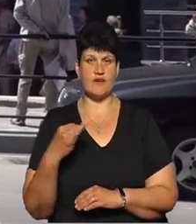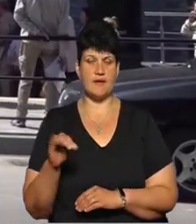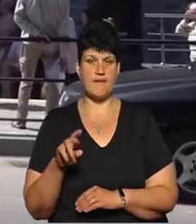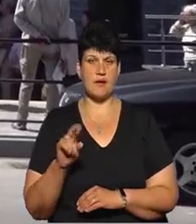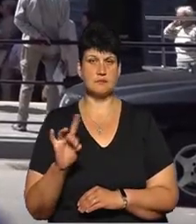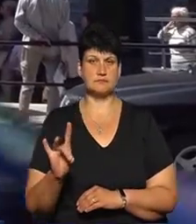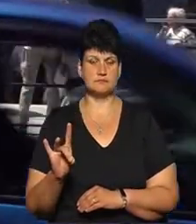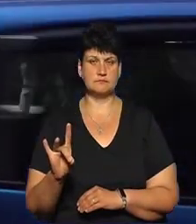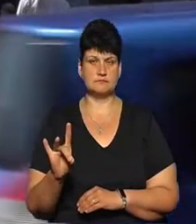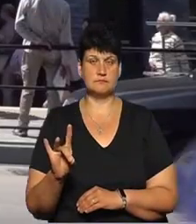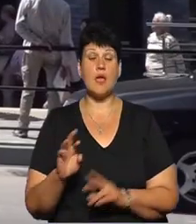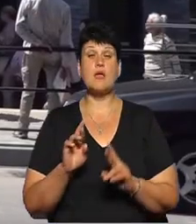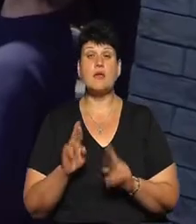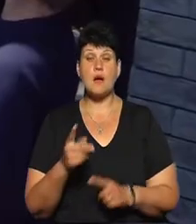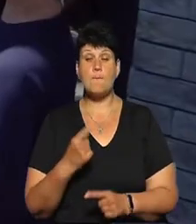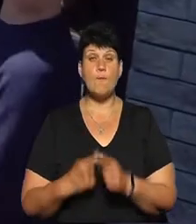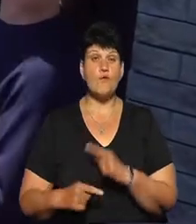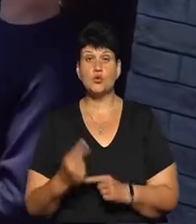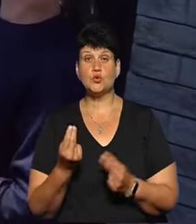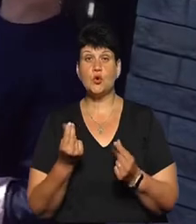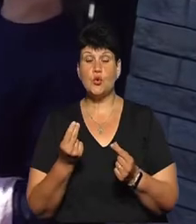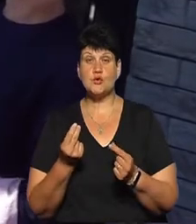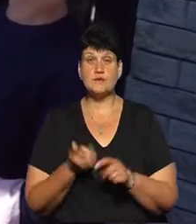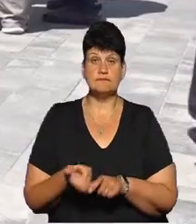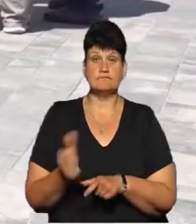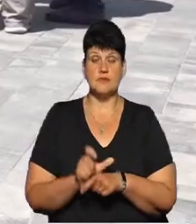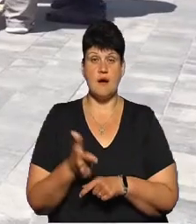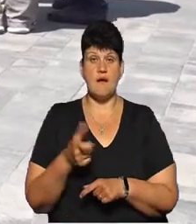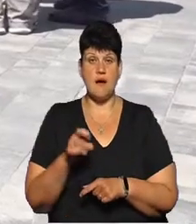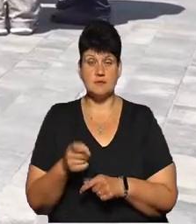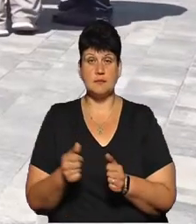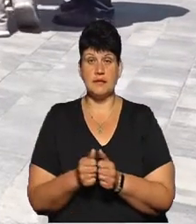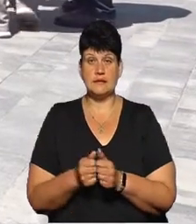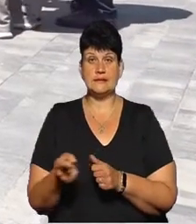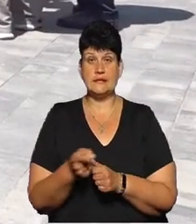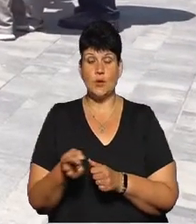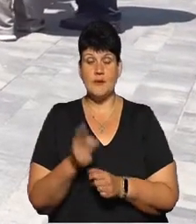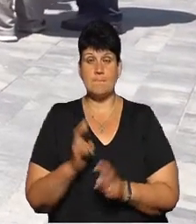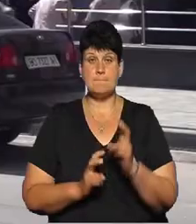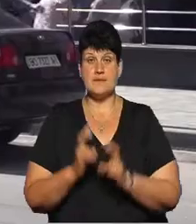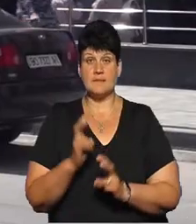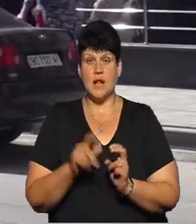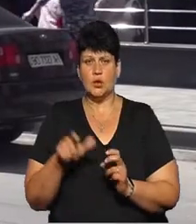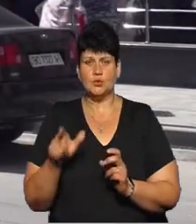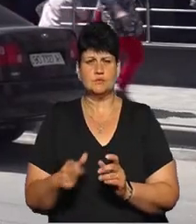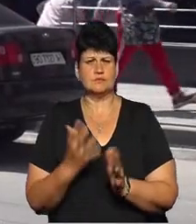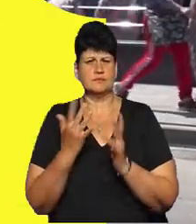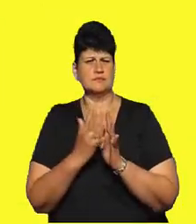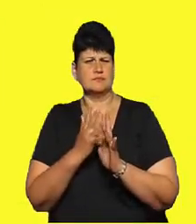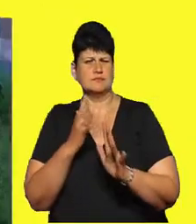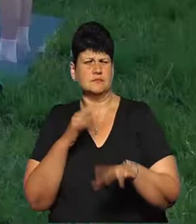Як повернути гроші за переплачений газ? Біля тернопільського підприємства «Газпостач» люди декілька годин стоять у черзі.